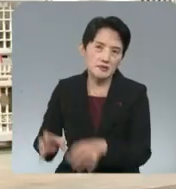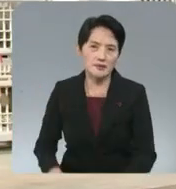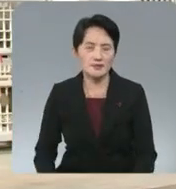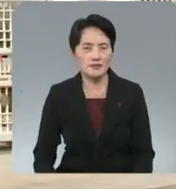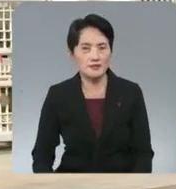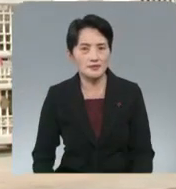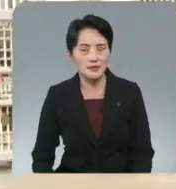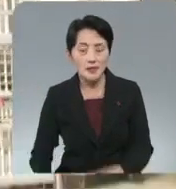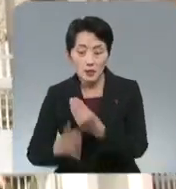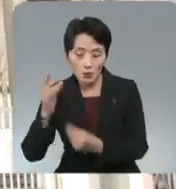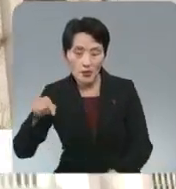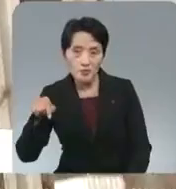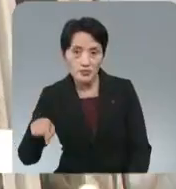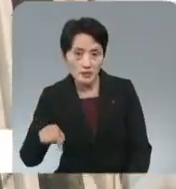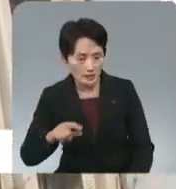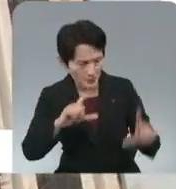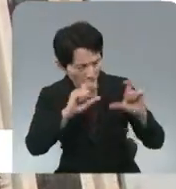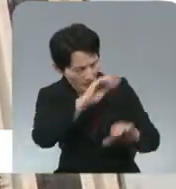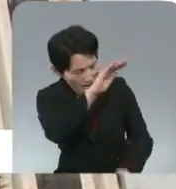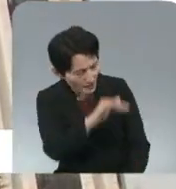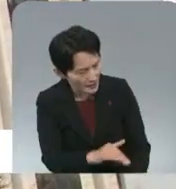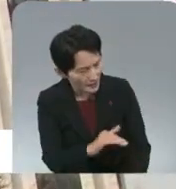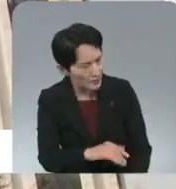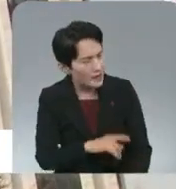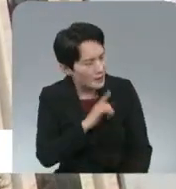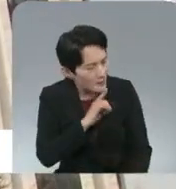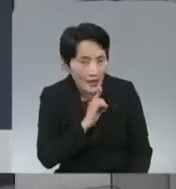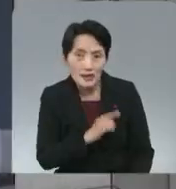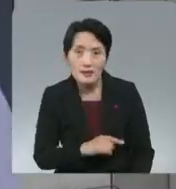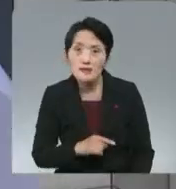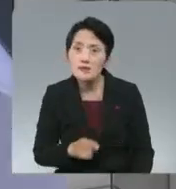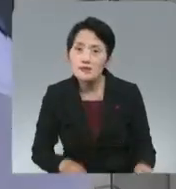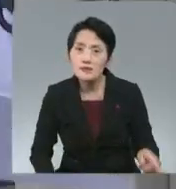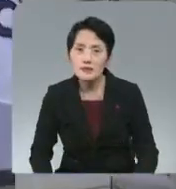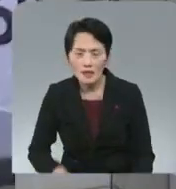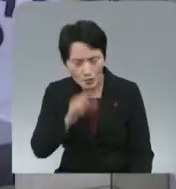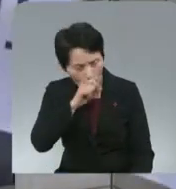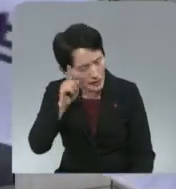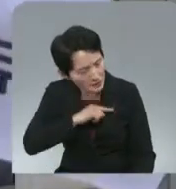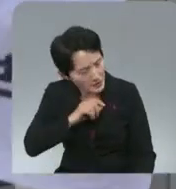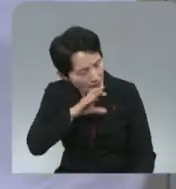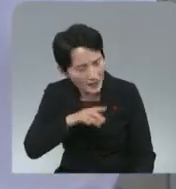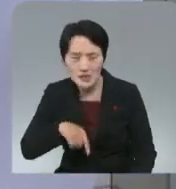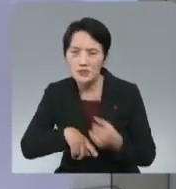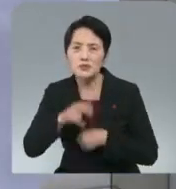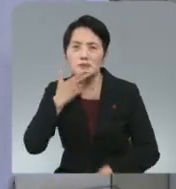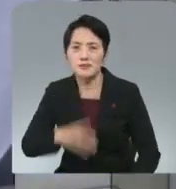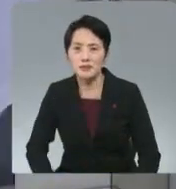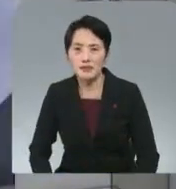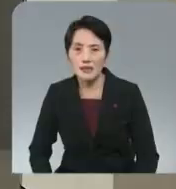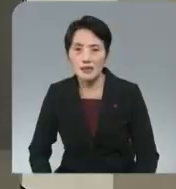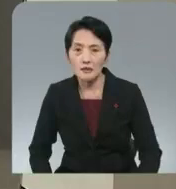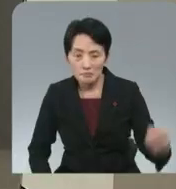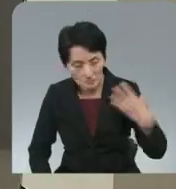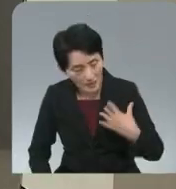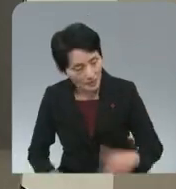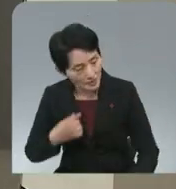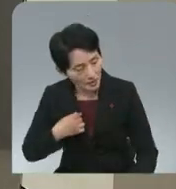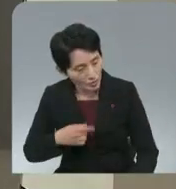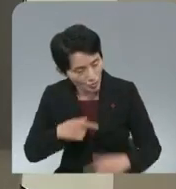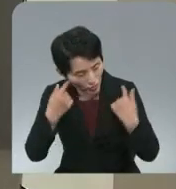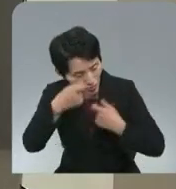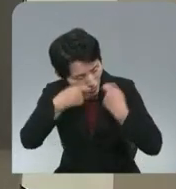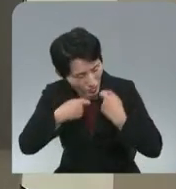Provinz Nordpol an aus zwei ballistische Mittelstrecken Raketen mittlerer Reichweite abgefeuert laut dem vereinigten Generalstab